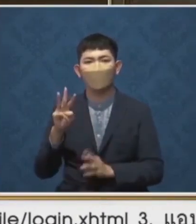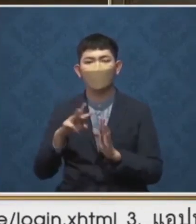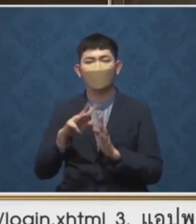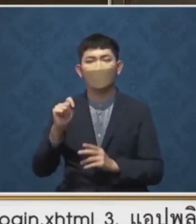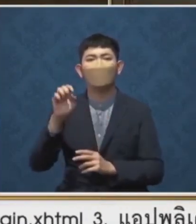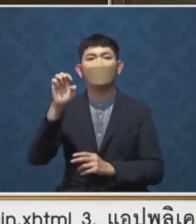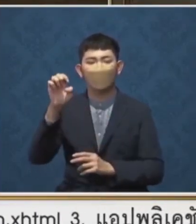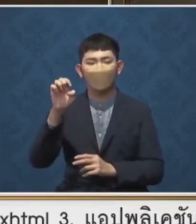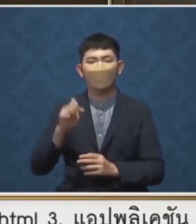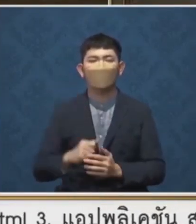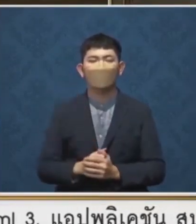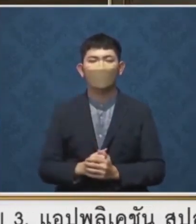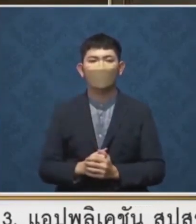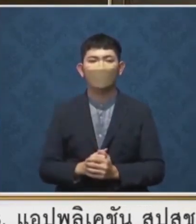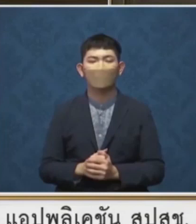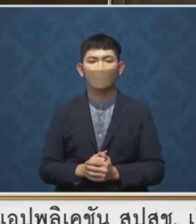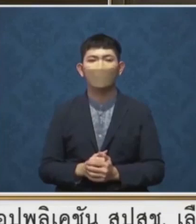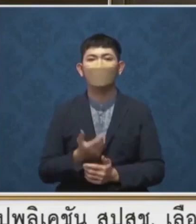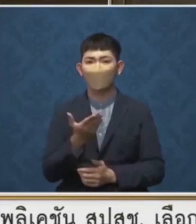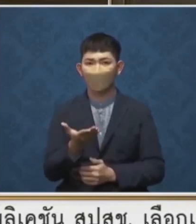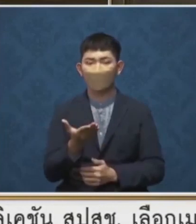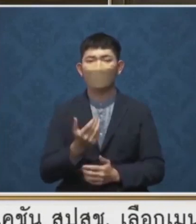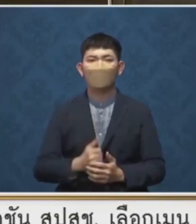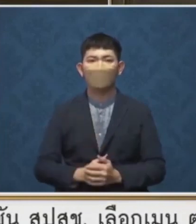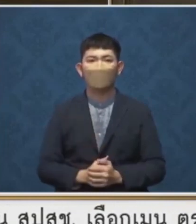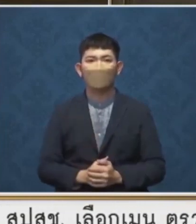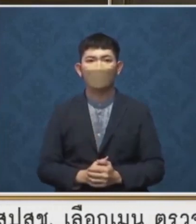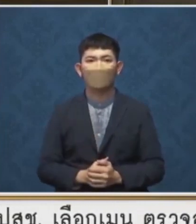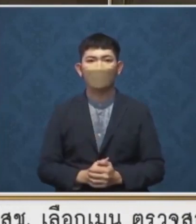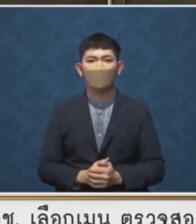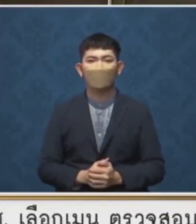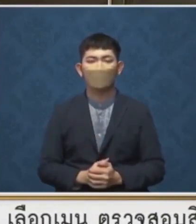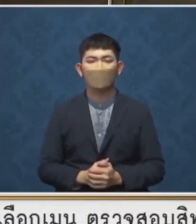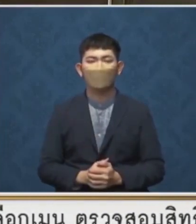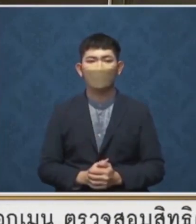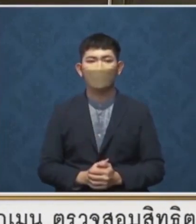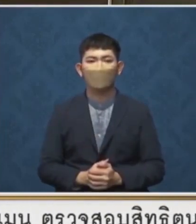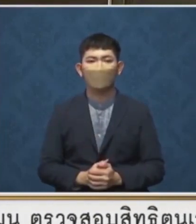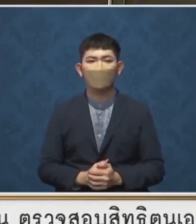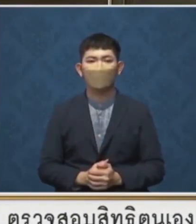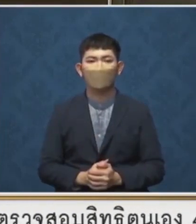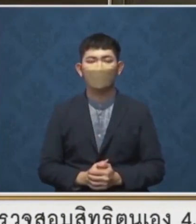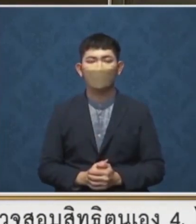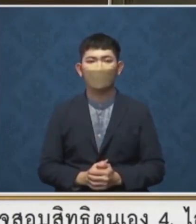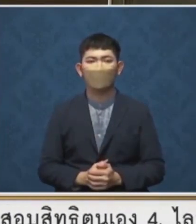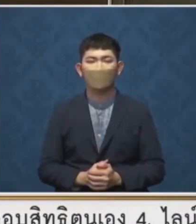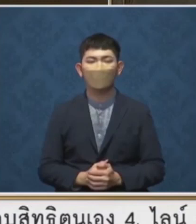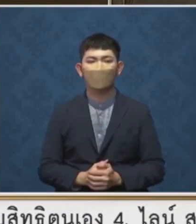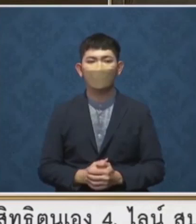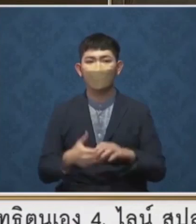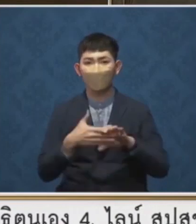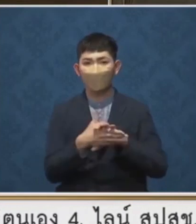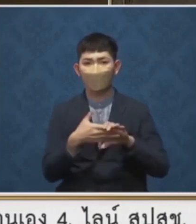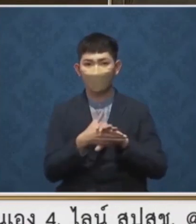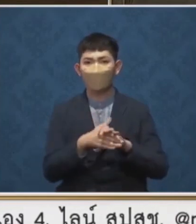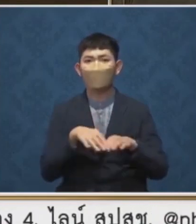อด4วันของสัปดาห์ที่ผ่านมาคือ 17-20 สิงหาคมก็ยังไม่จบต้องมาประชุมต่